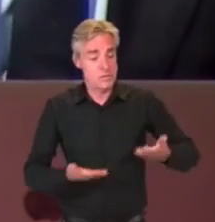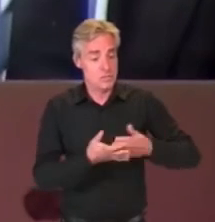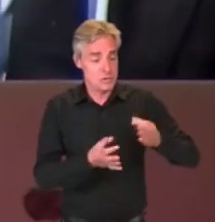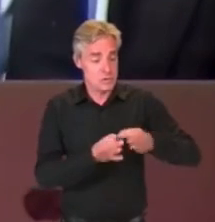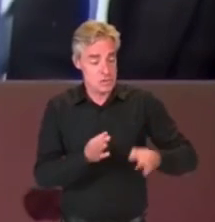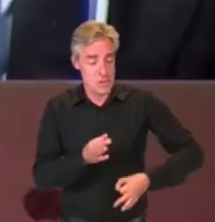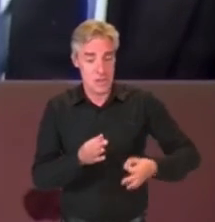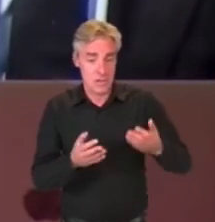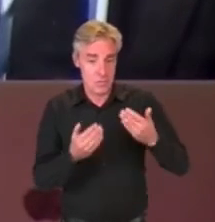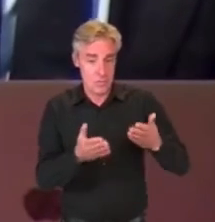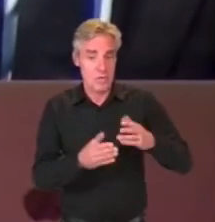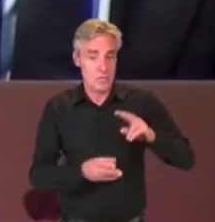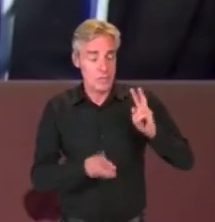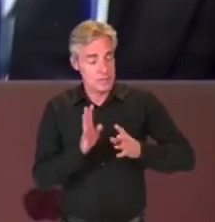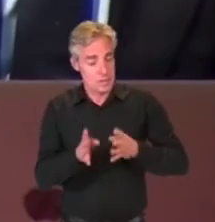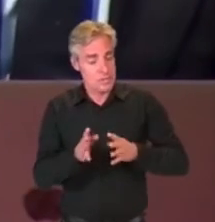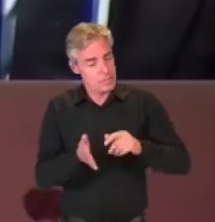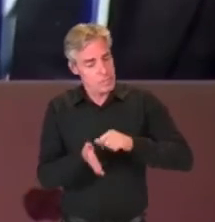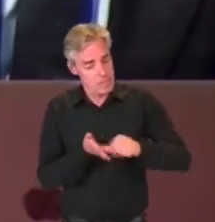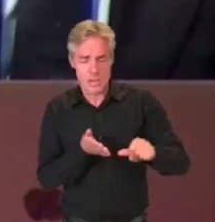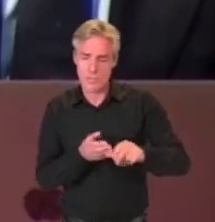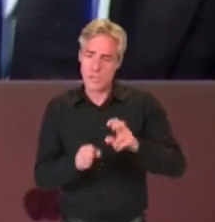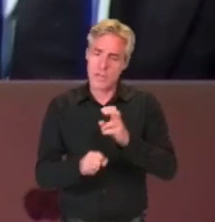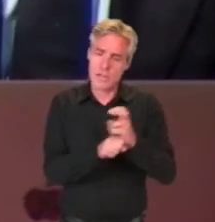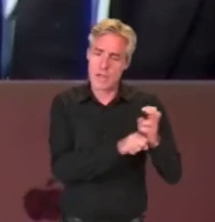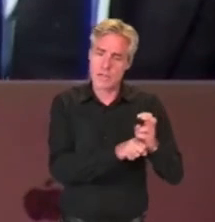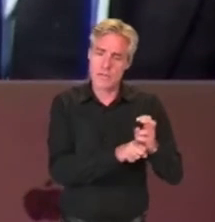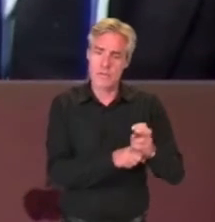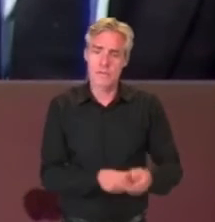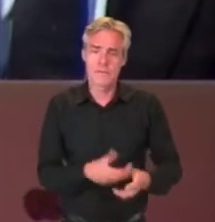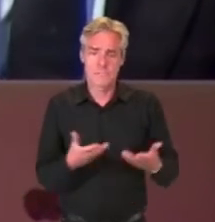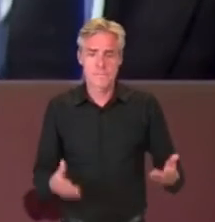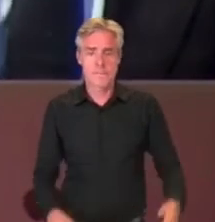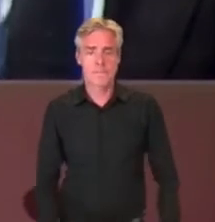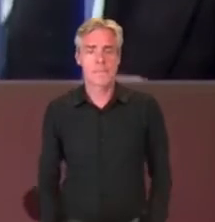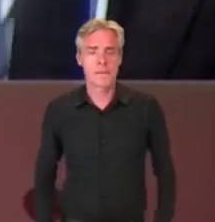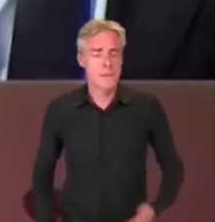décourager d'investir dans ce mode de déplacement, transport doux et vertueux. Je vous remercie.